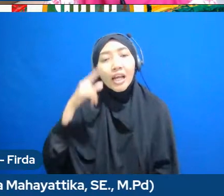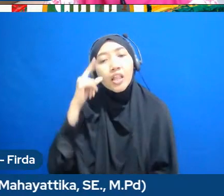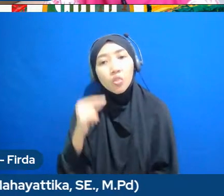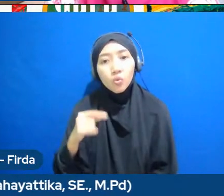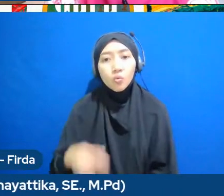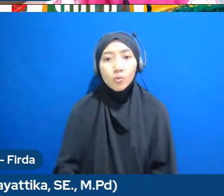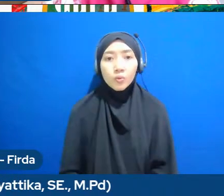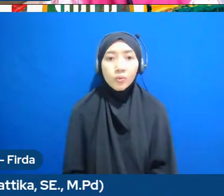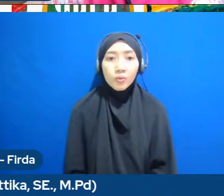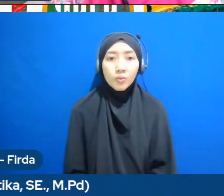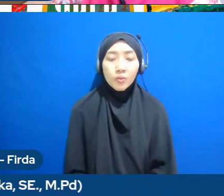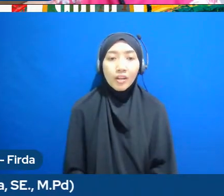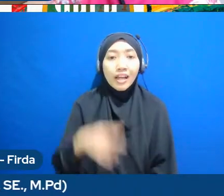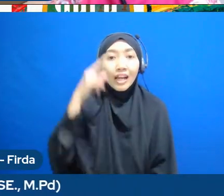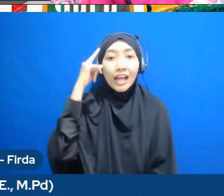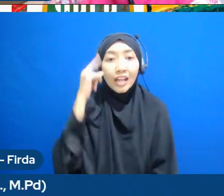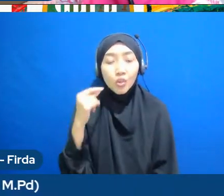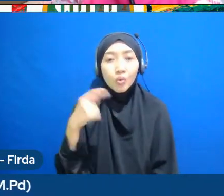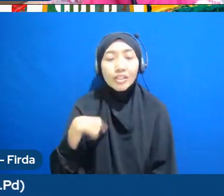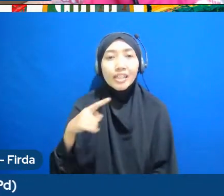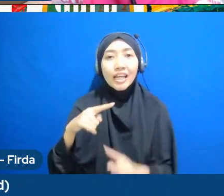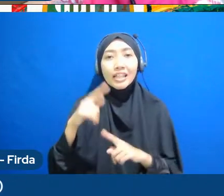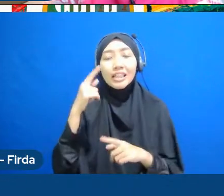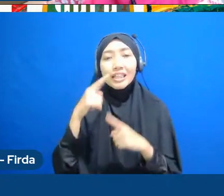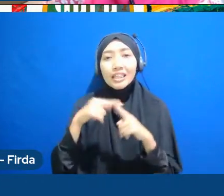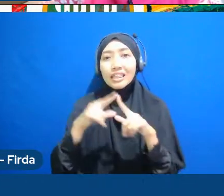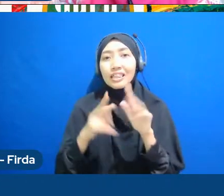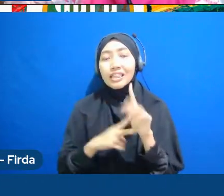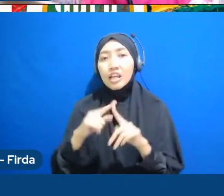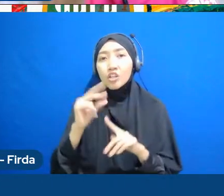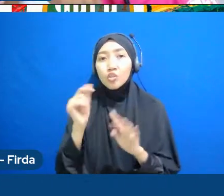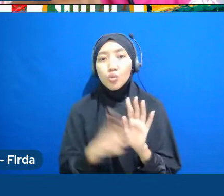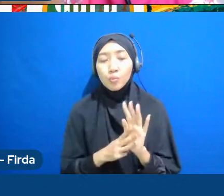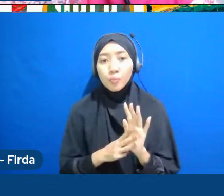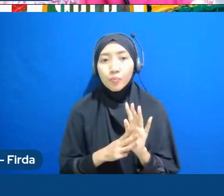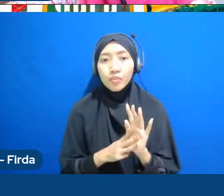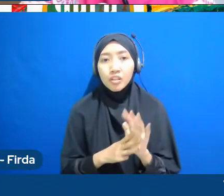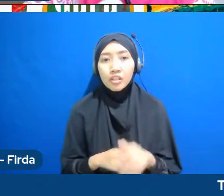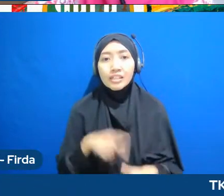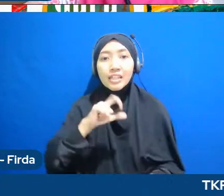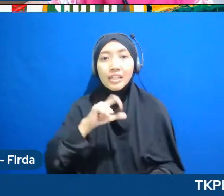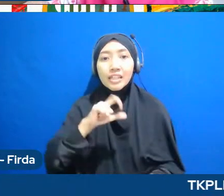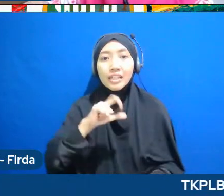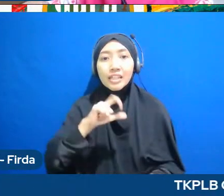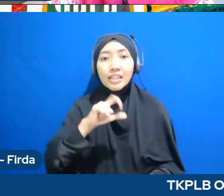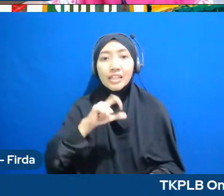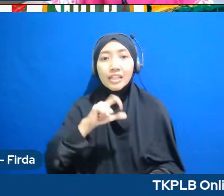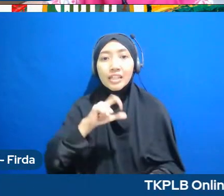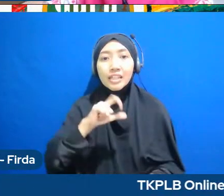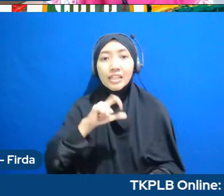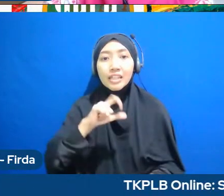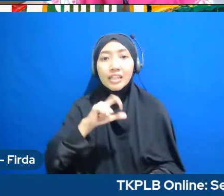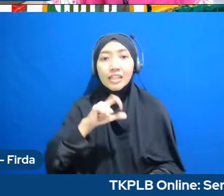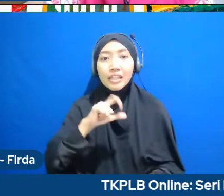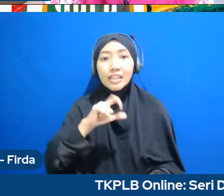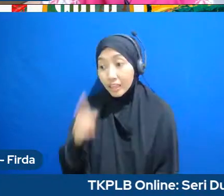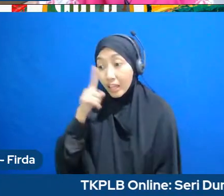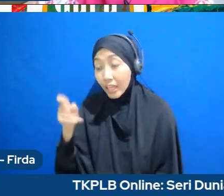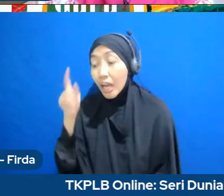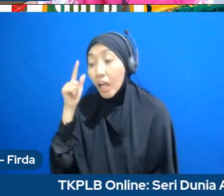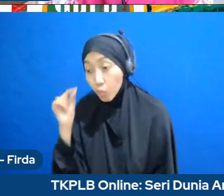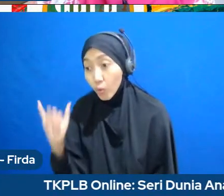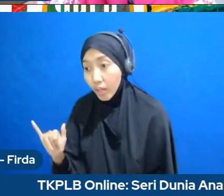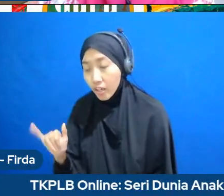Terus dia nggak punya ngantuk, kalau ngantuk dia tantrum. Terus apa saya lakukan? Ya udah, biarin aja. Katanya kalau nanti ngantuk ya, dia sudah bubuk